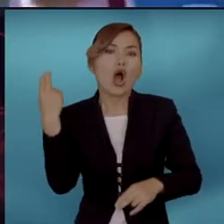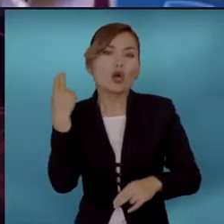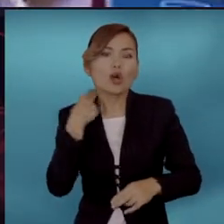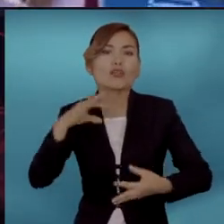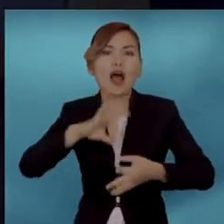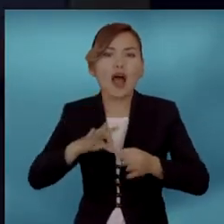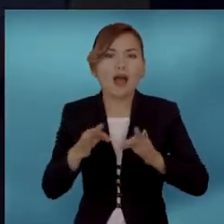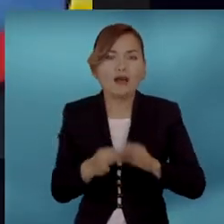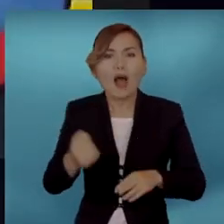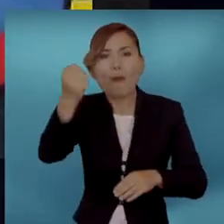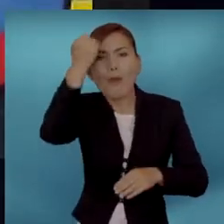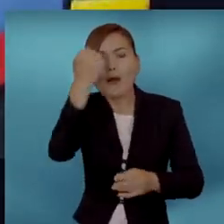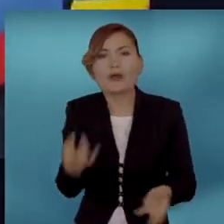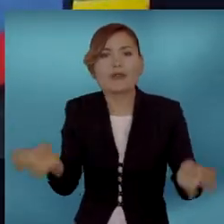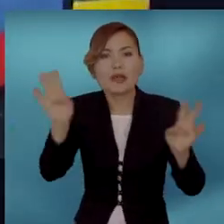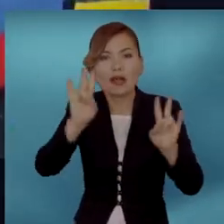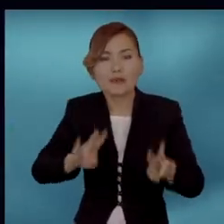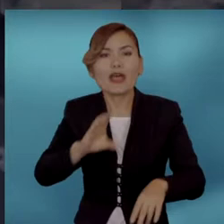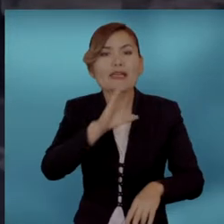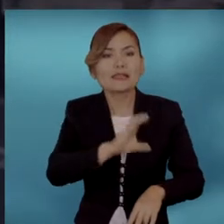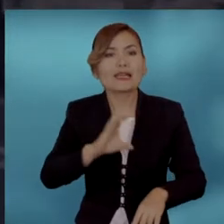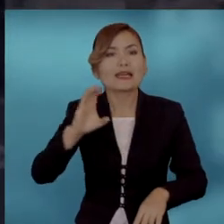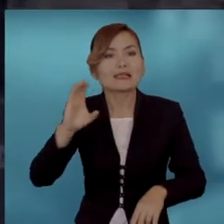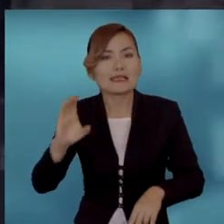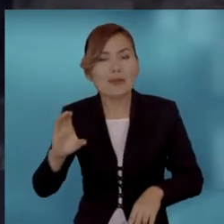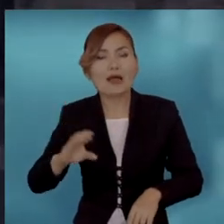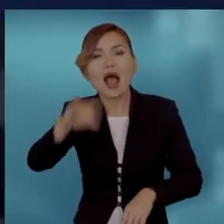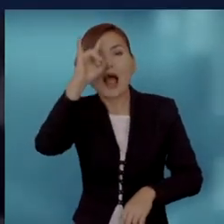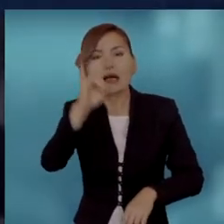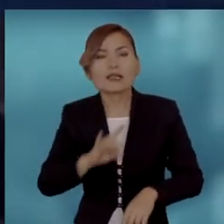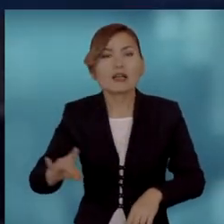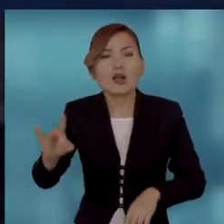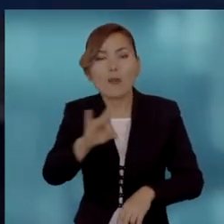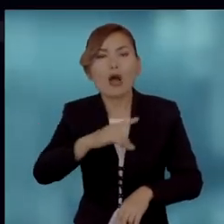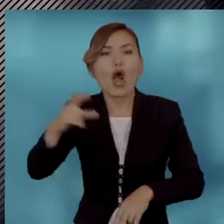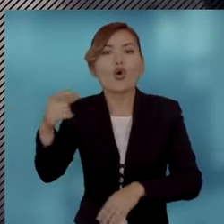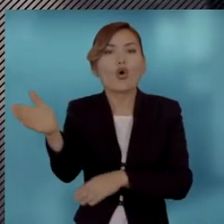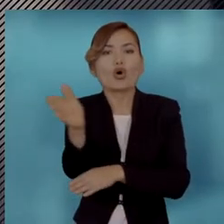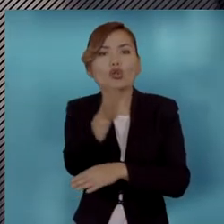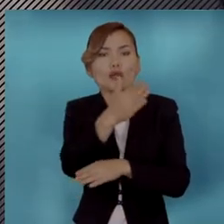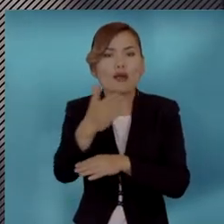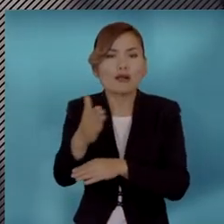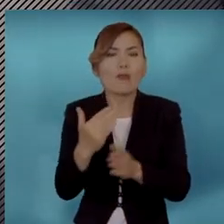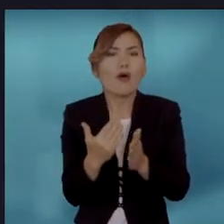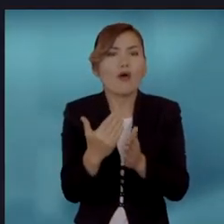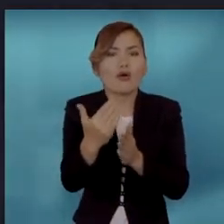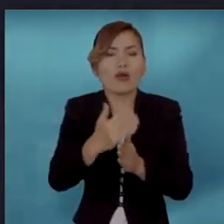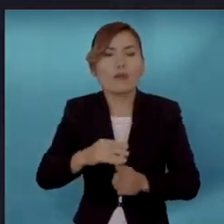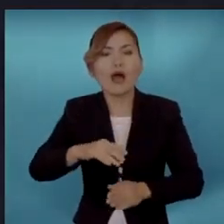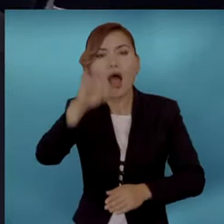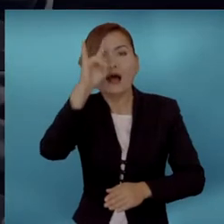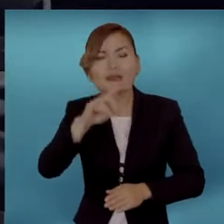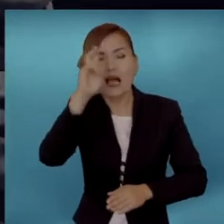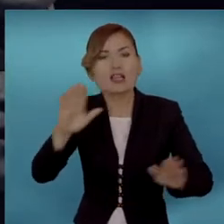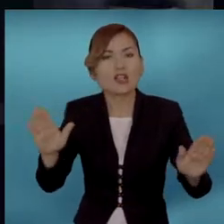Сәпиев Қазақстанның туы көкке көтеріліп, әнұраны шырқалған мезет деп жауап берді. Чемпионның айтуынша, кез келген спортшы осы